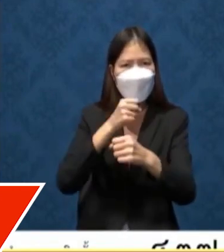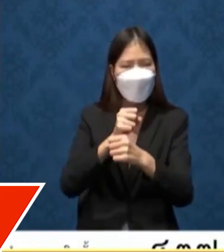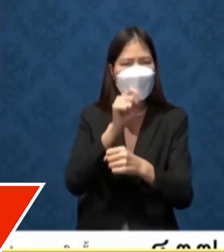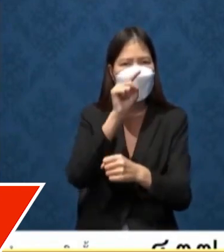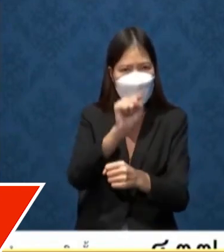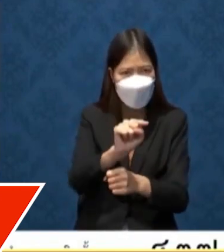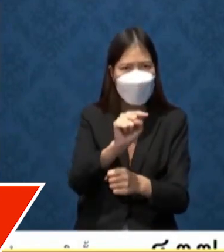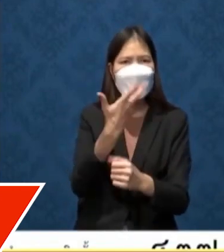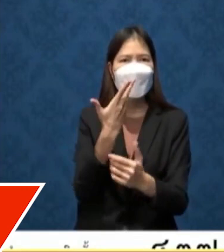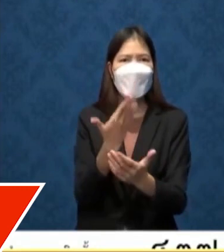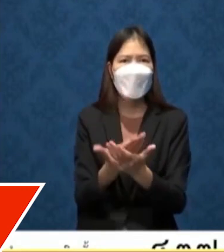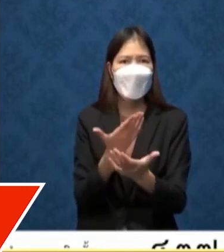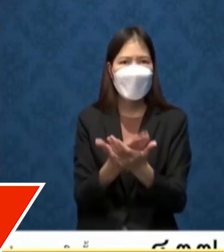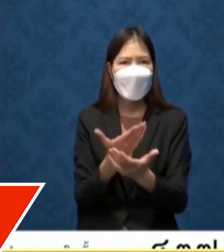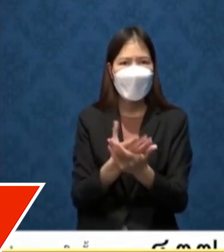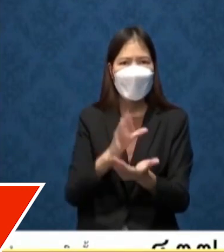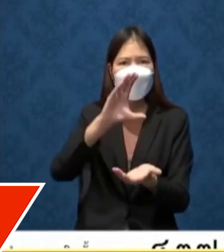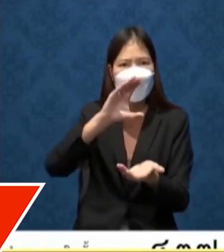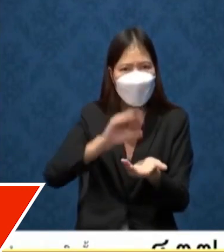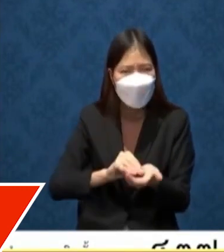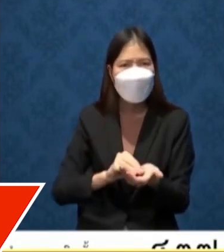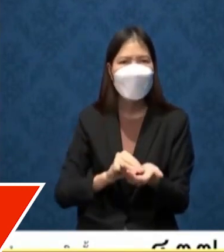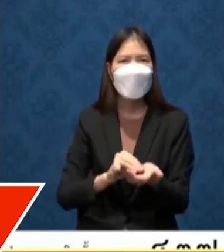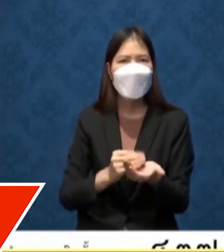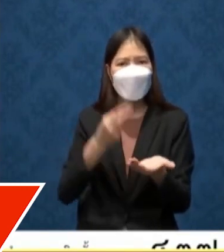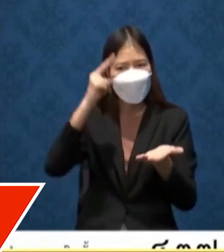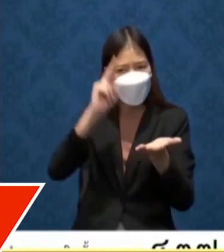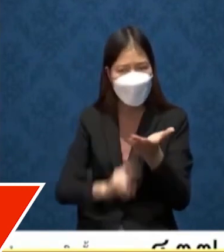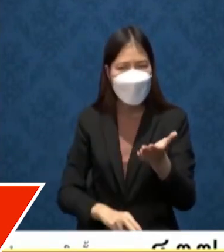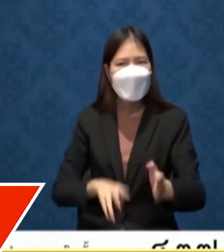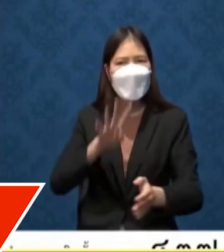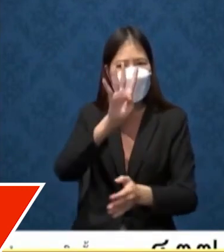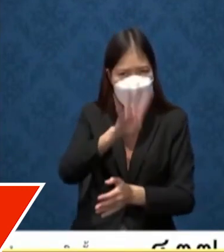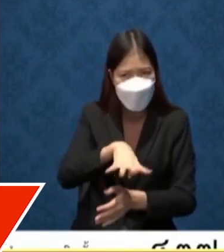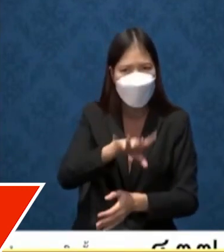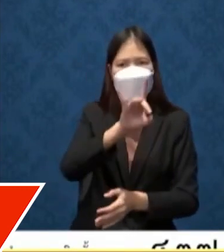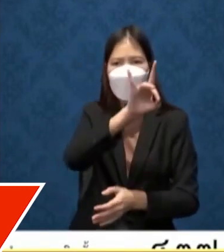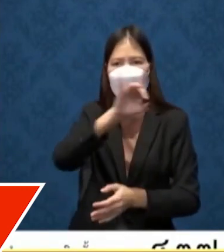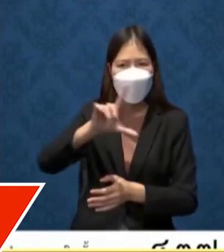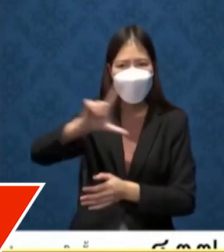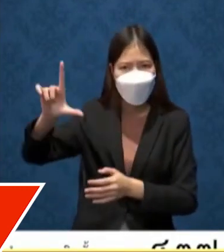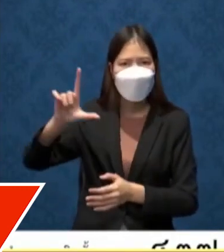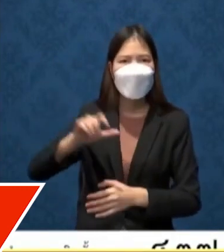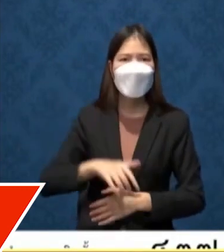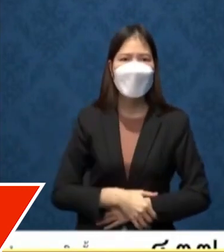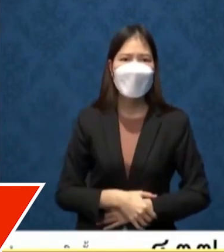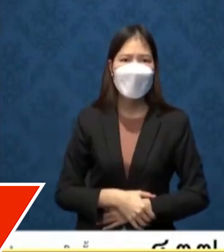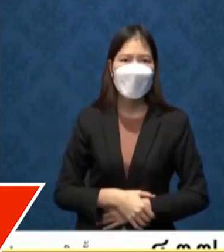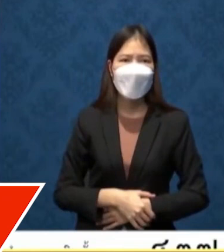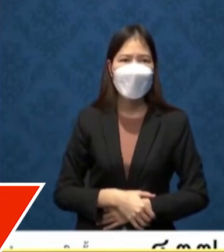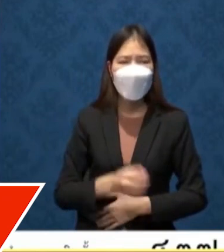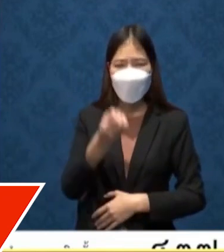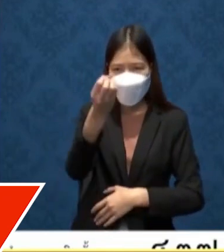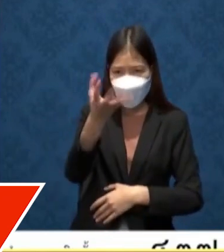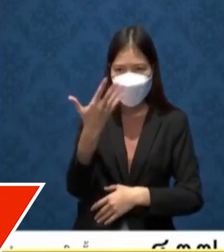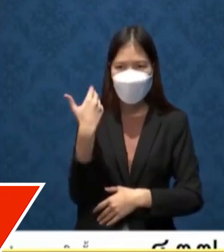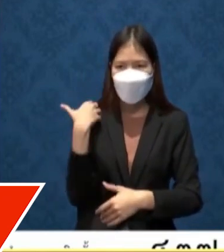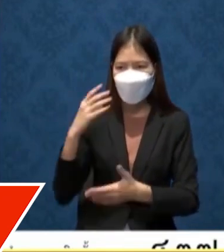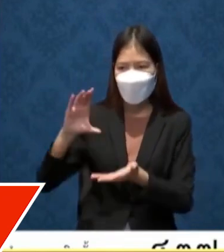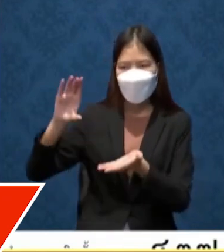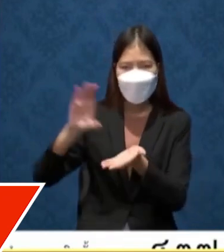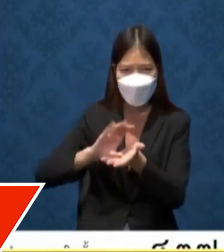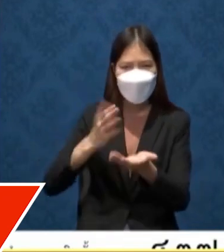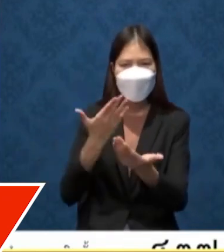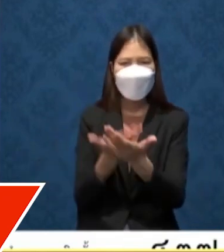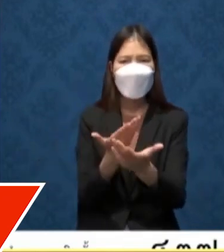ได้รับเงินจากผู้กู้กลุ่มนี้ไม่ต่ำกว่า 4,800 กว่าล้านบาทเห็นได้ชัดครับว่ารายได้ส่วนใหญ่ของกองทุนมาจากผู้กู้ที่